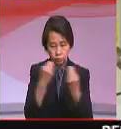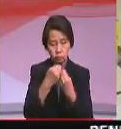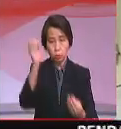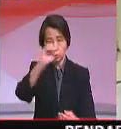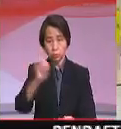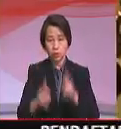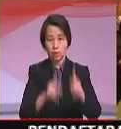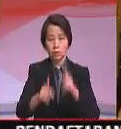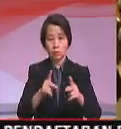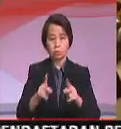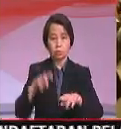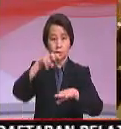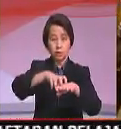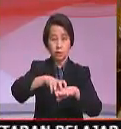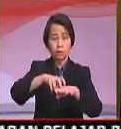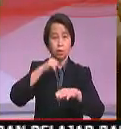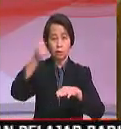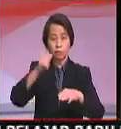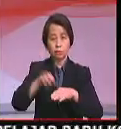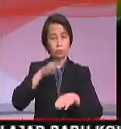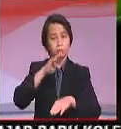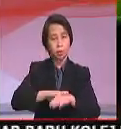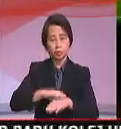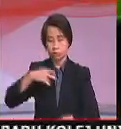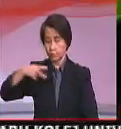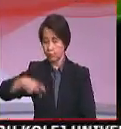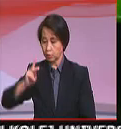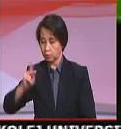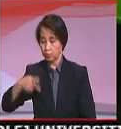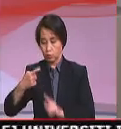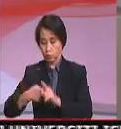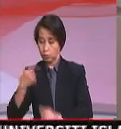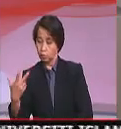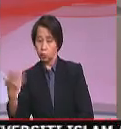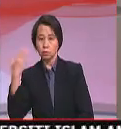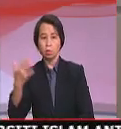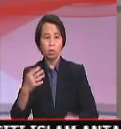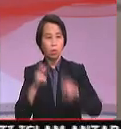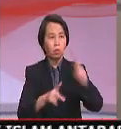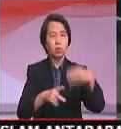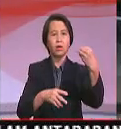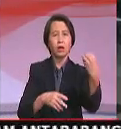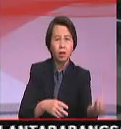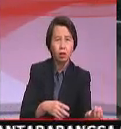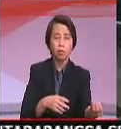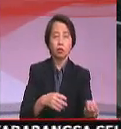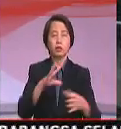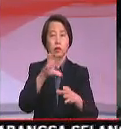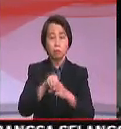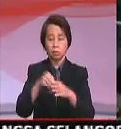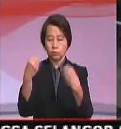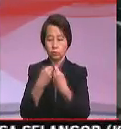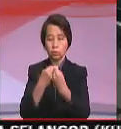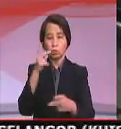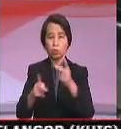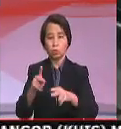penumpang pengangkutan awam ketika pelaksanaan perintah kawalan pergerakan PKP Mac lalu menurun secara drastik ia termasuk jumlah